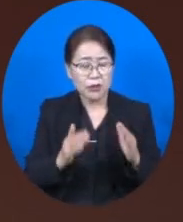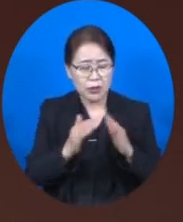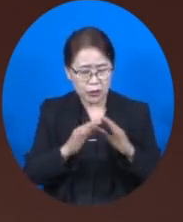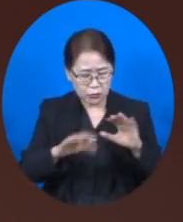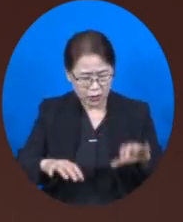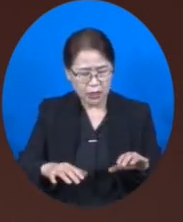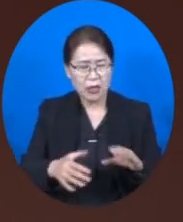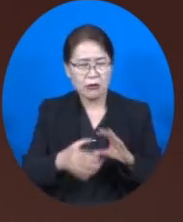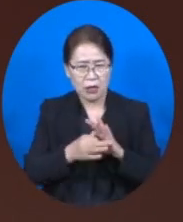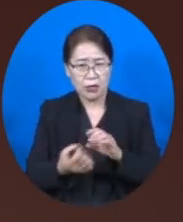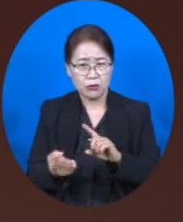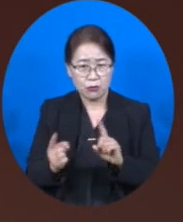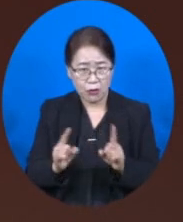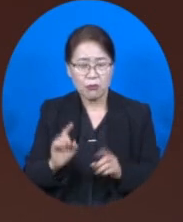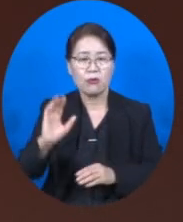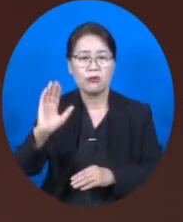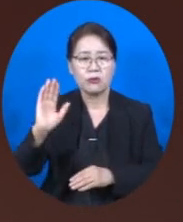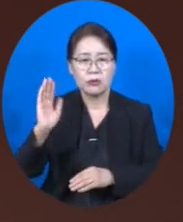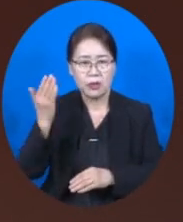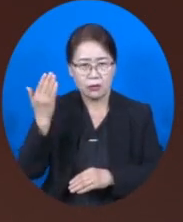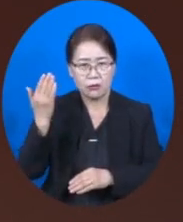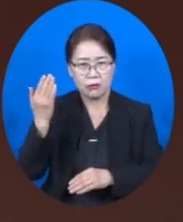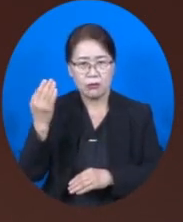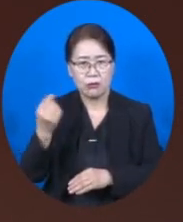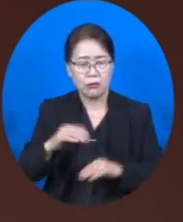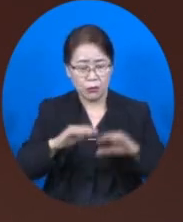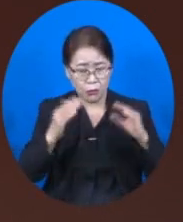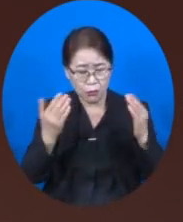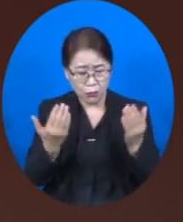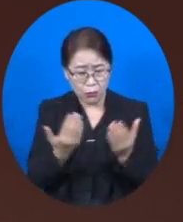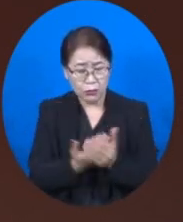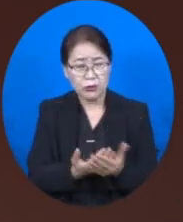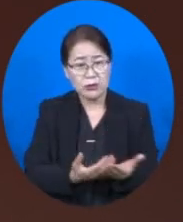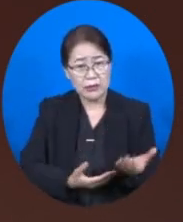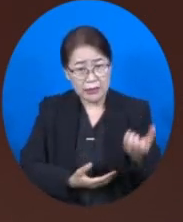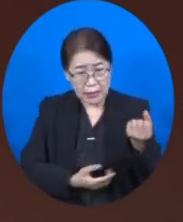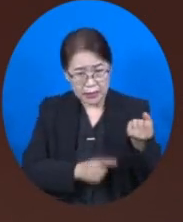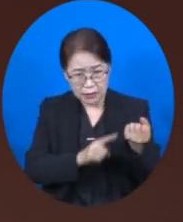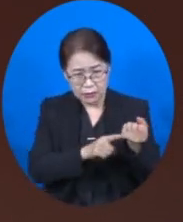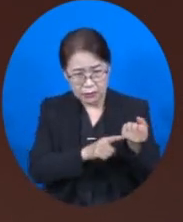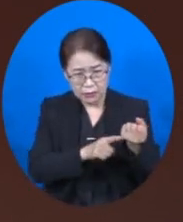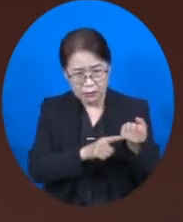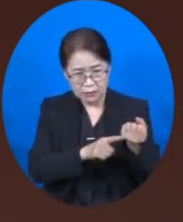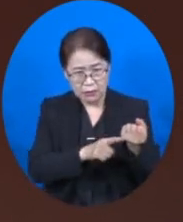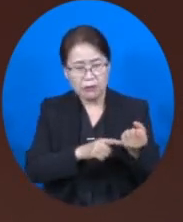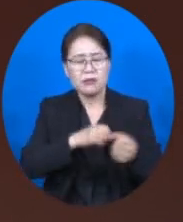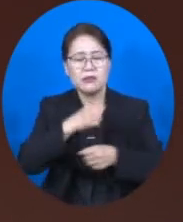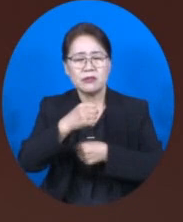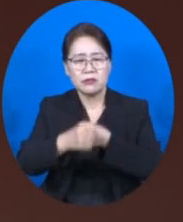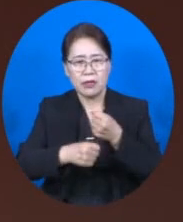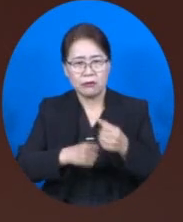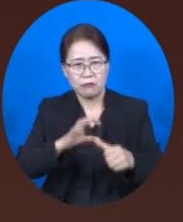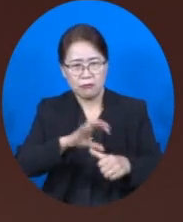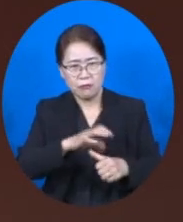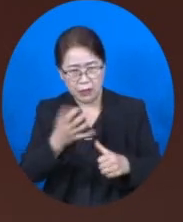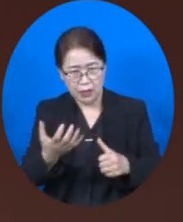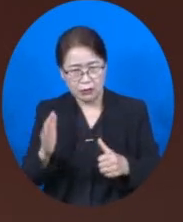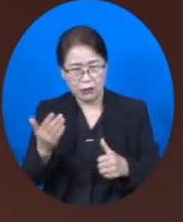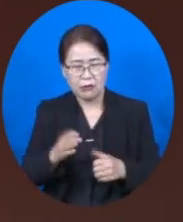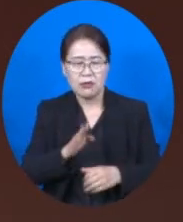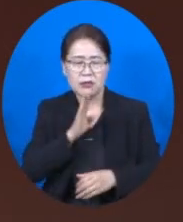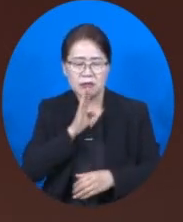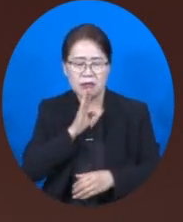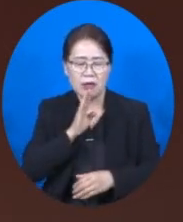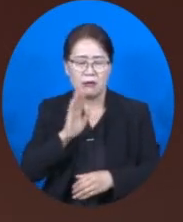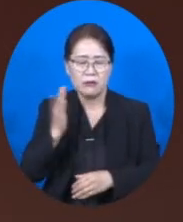다시 회복이 되었고 그 모든 소유욕으로부터 해방되서 진정한 자유를